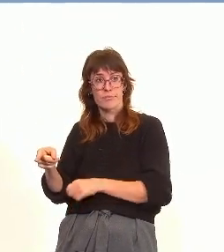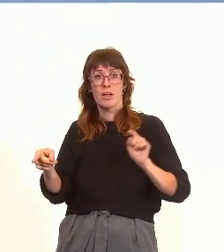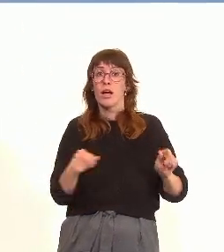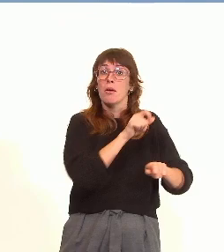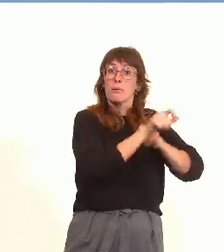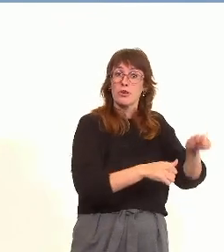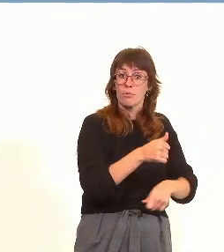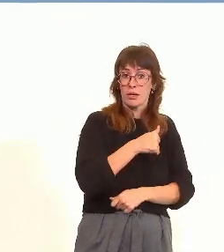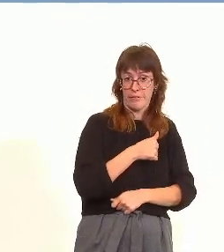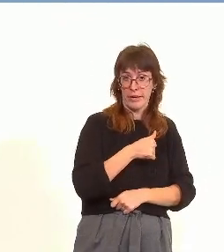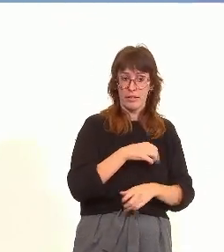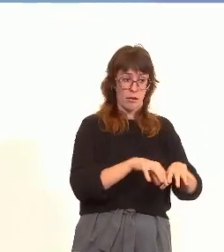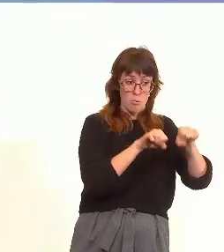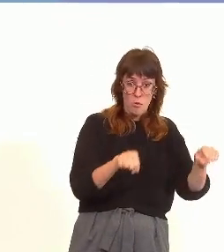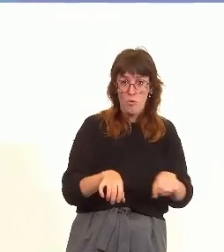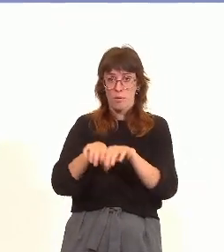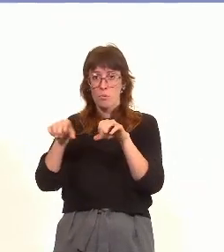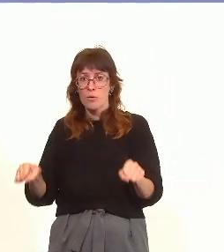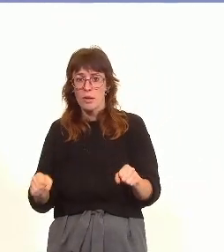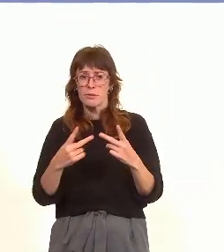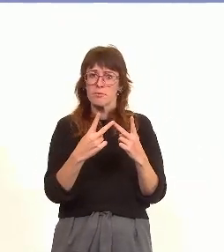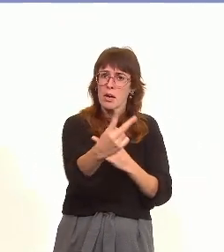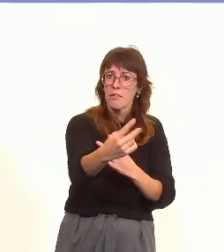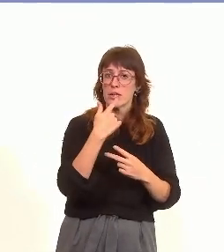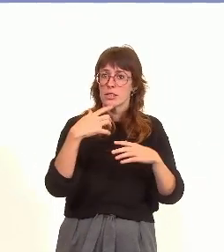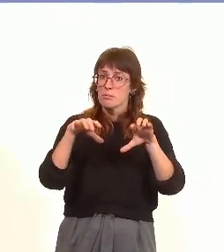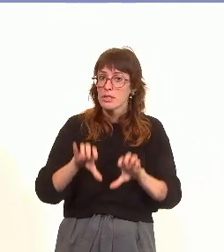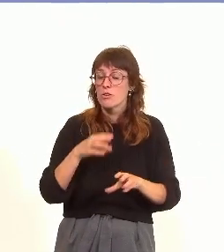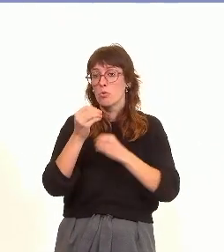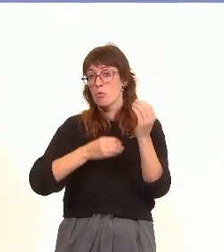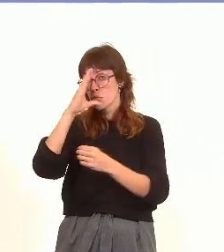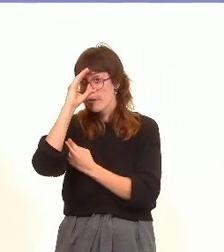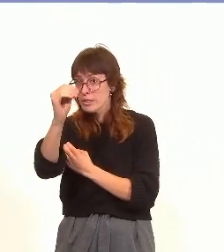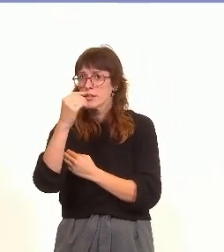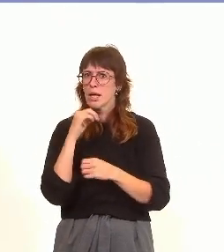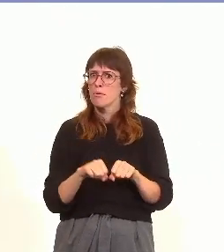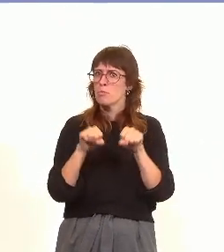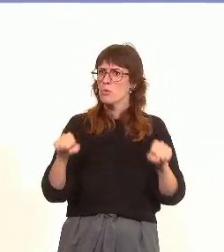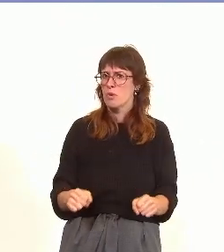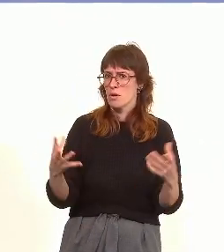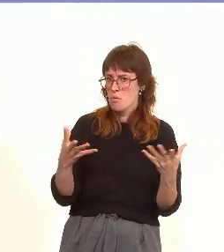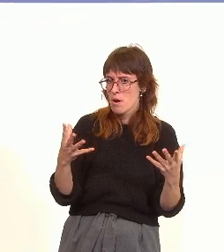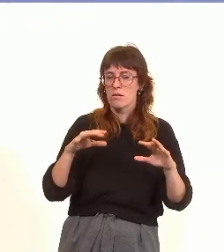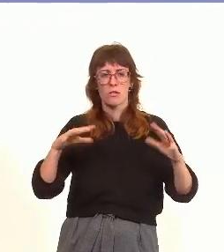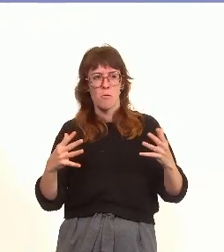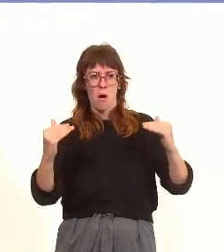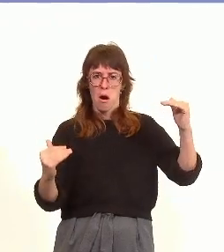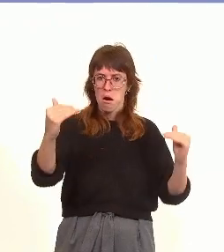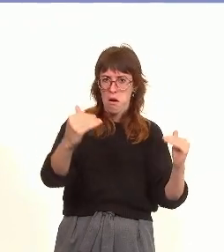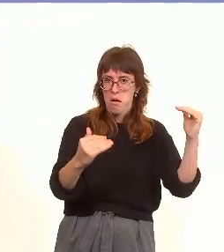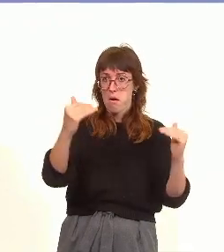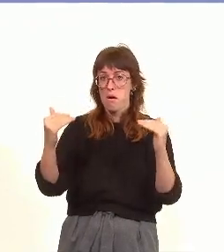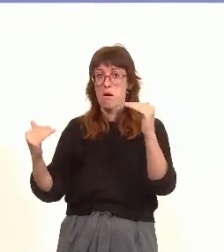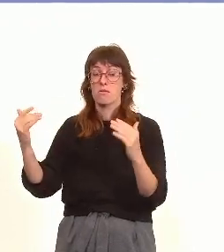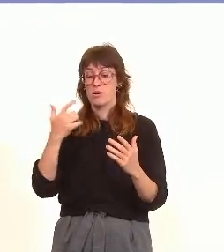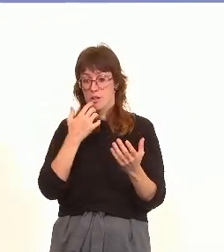l'action publique, aux acteurs professionnels classiques? Et donc c'est vraiment un enjeu qui touche à la répartition du pouvoir dans la production des solutions qui sont celles de